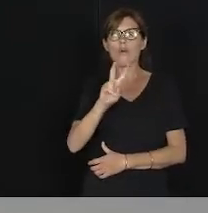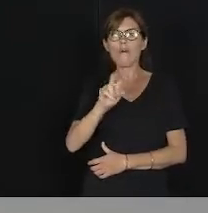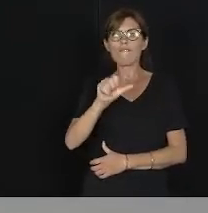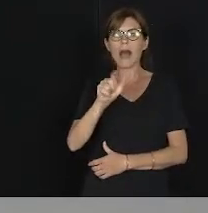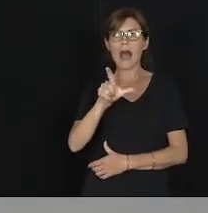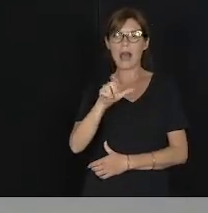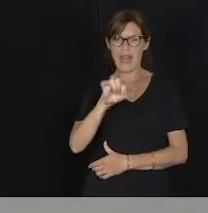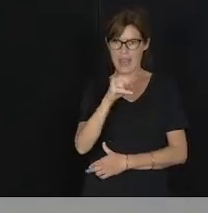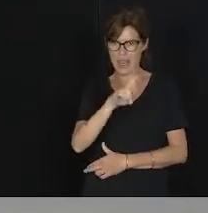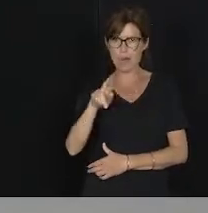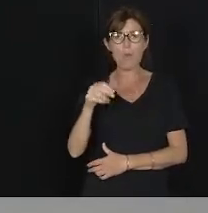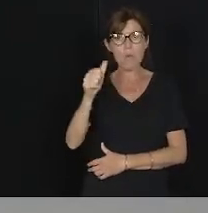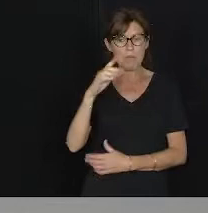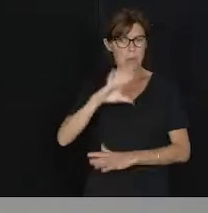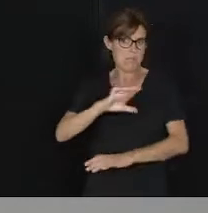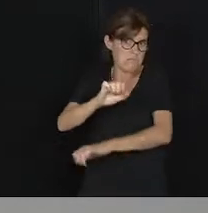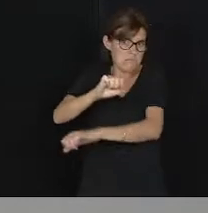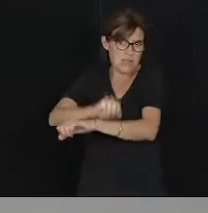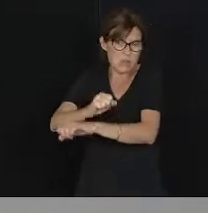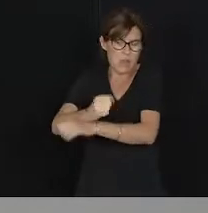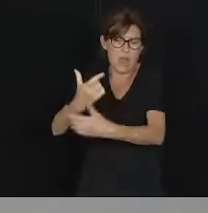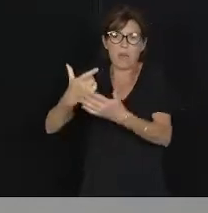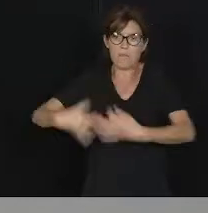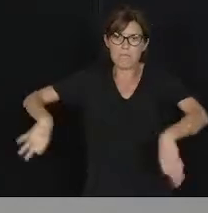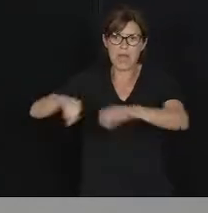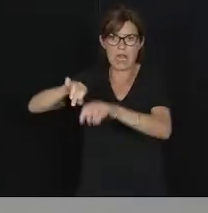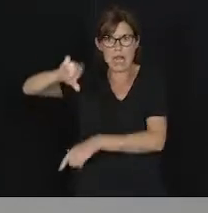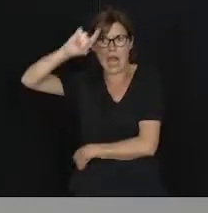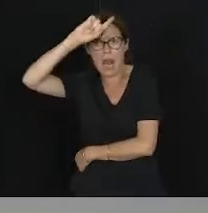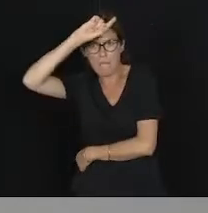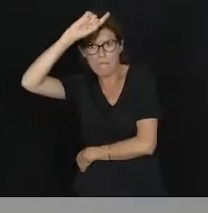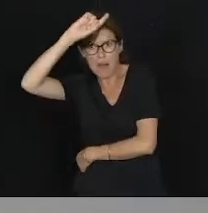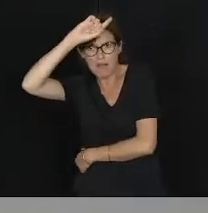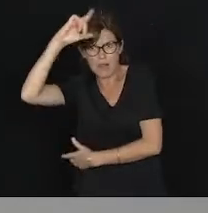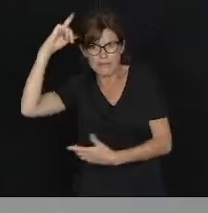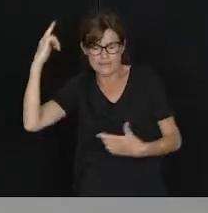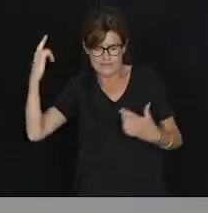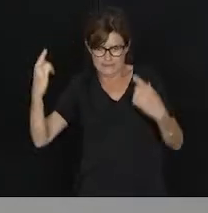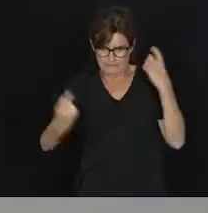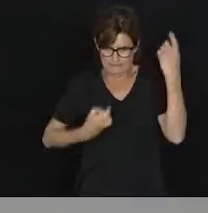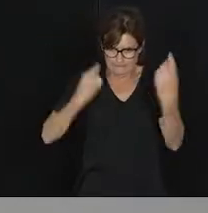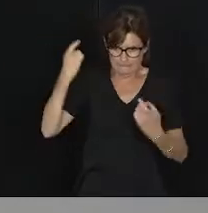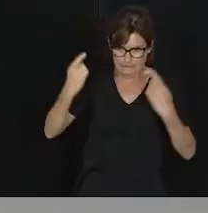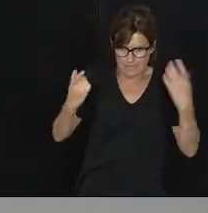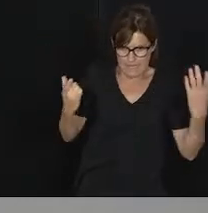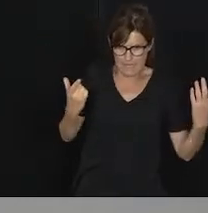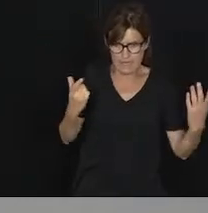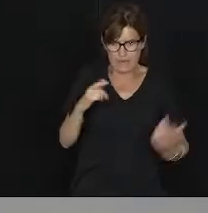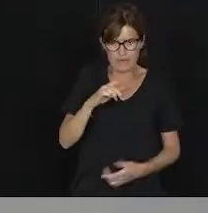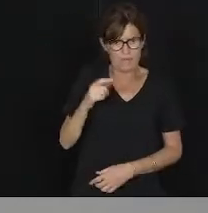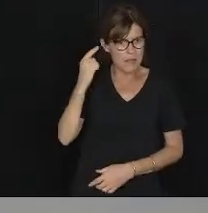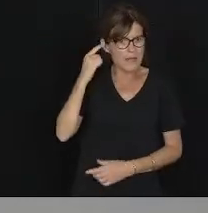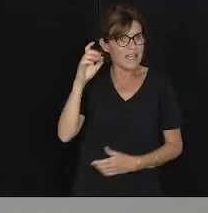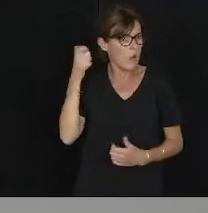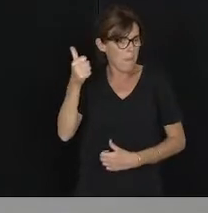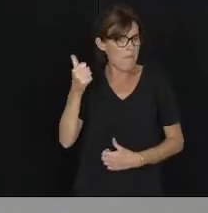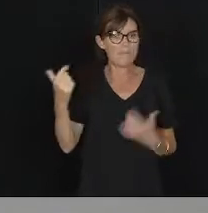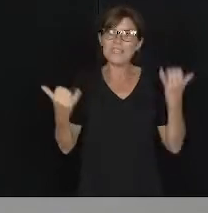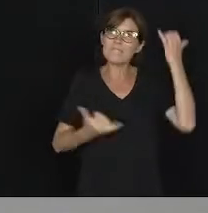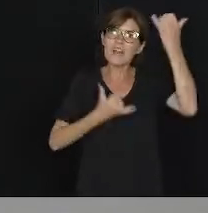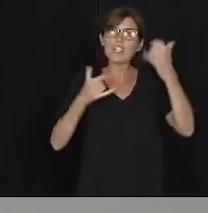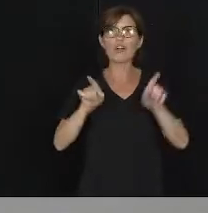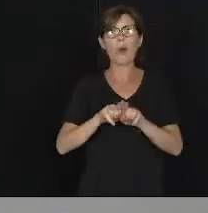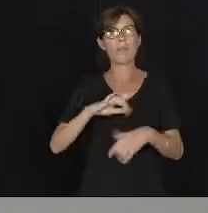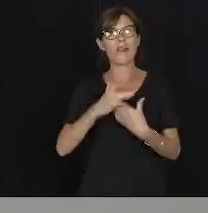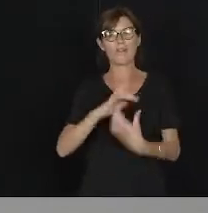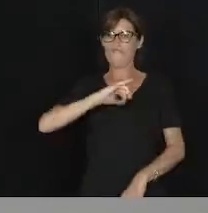avec pas mal d'amertume le stratagème de Mistinguett pour faire croire à une écriture régulière. Et il lui